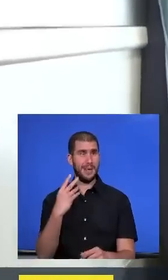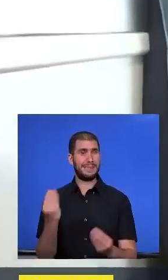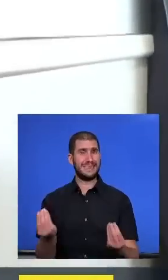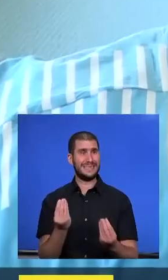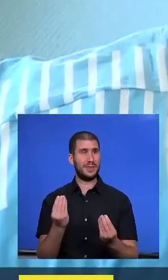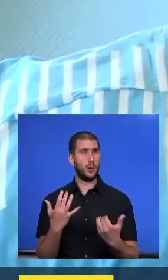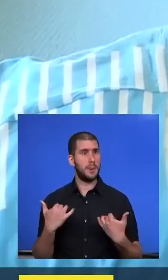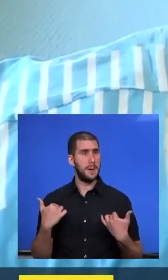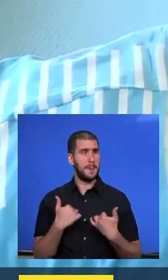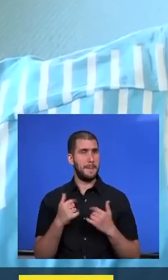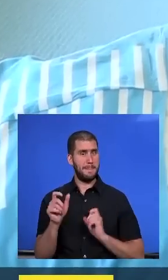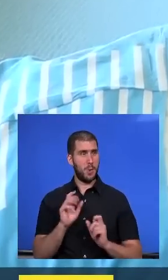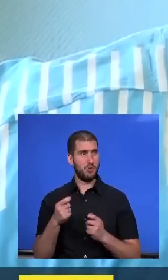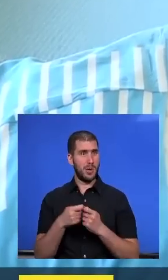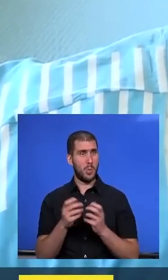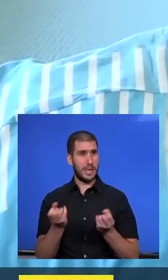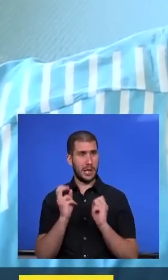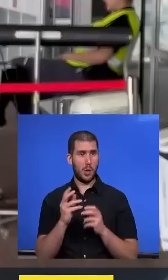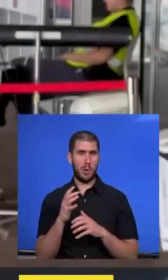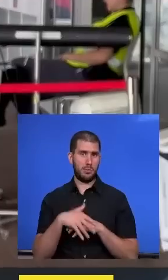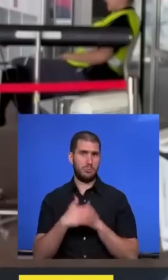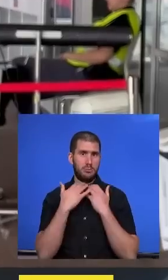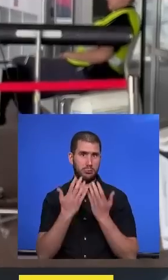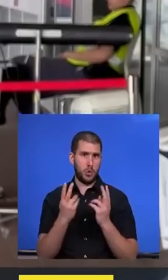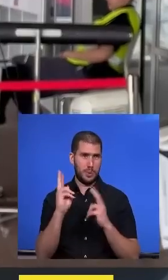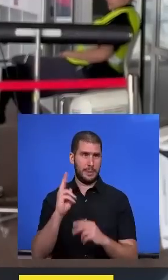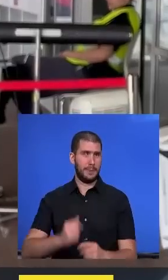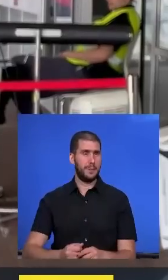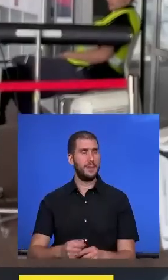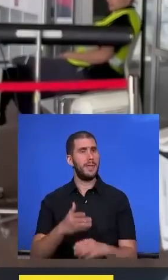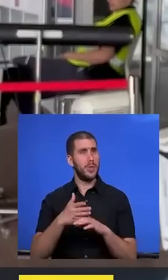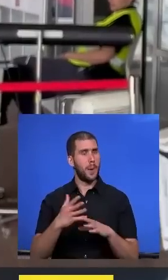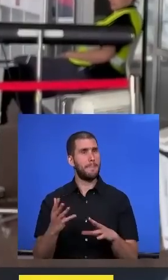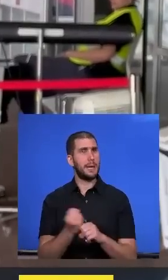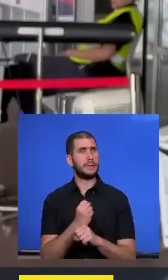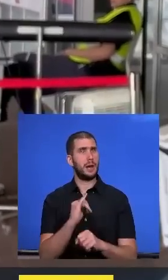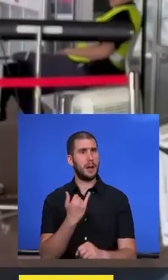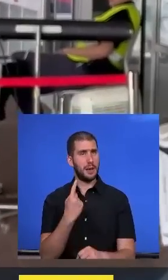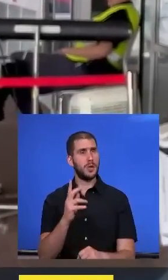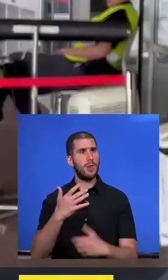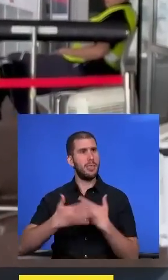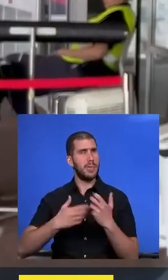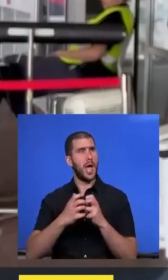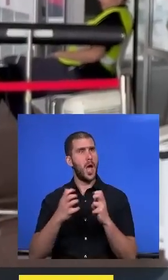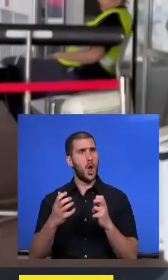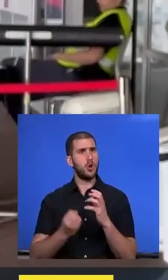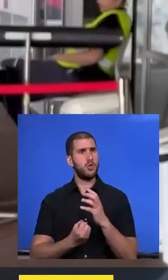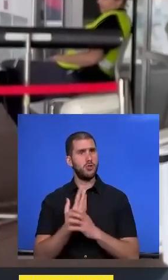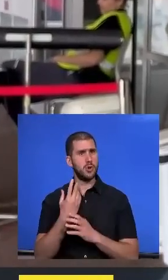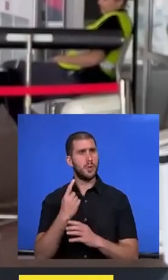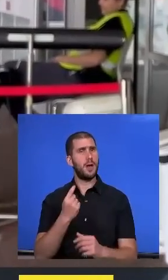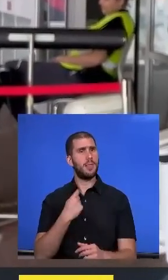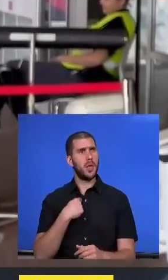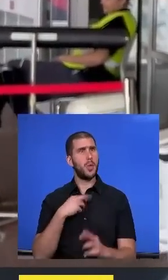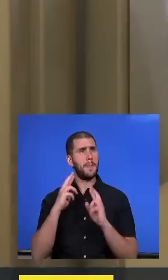הציוד מיגון של איחוד הצלה, זה יכול להיגמר הרבה יותר גרוע. הניתוחים עברו בהצלחה רבה, יש לו תהליך ארוך של שיקום, אבל אנחנו